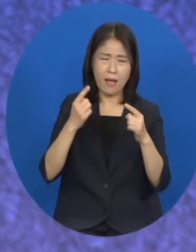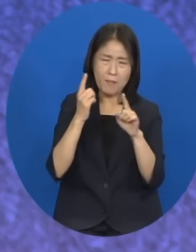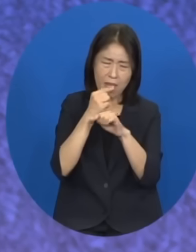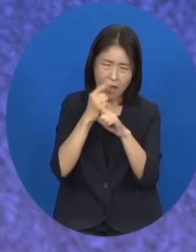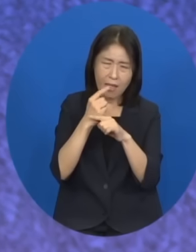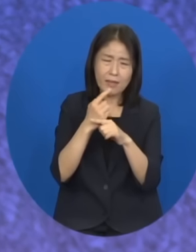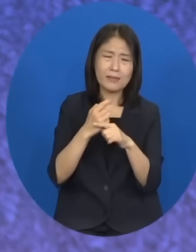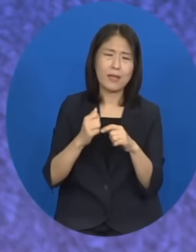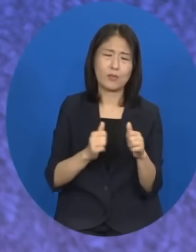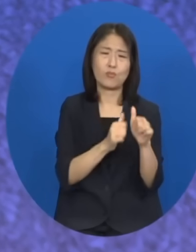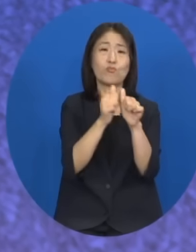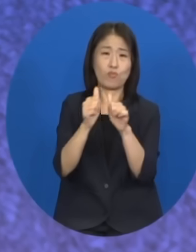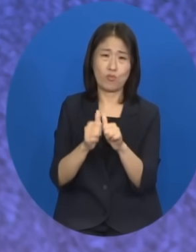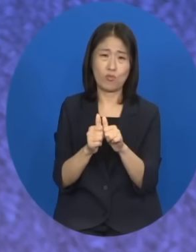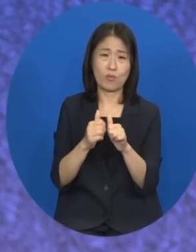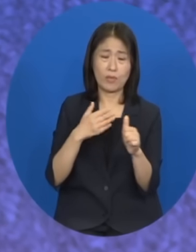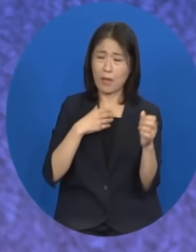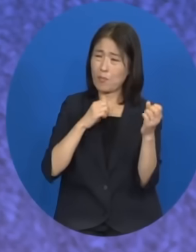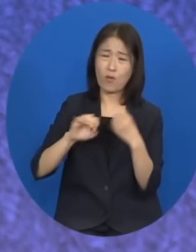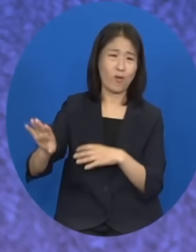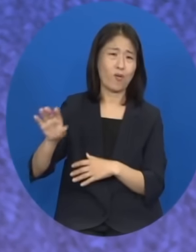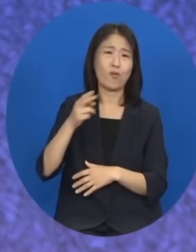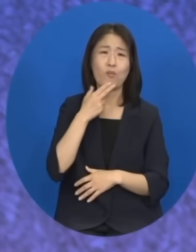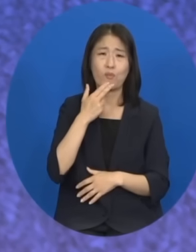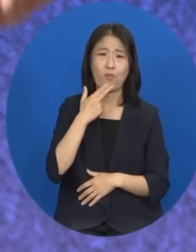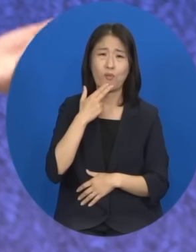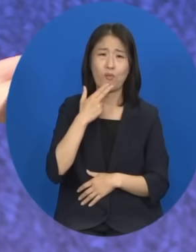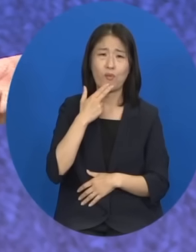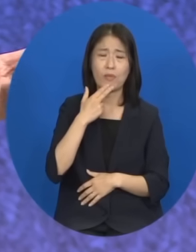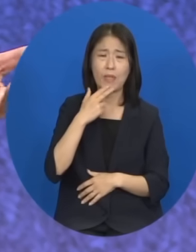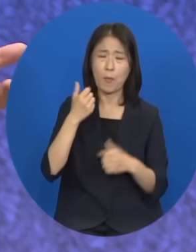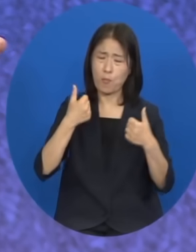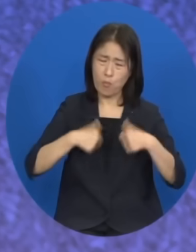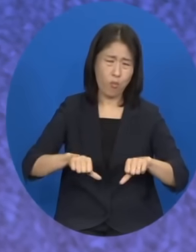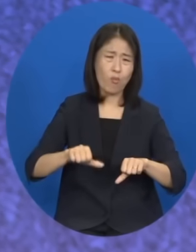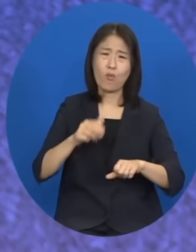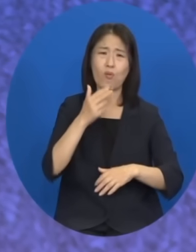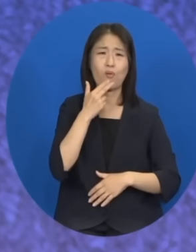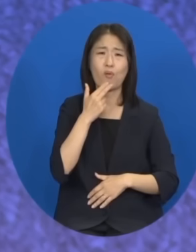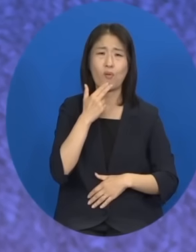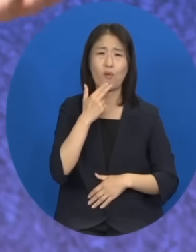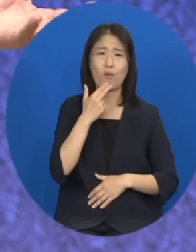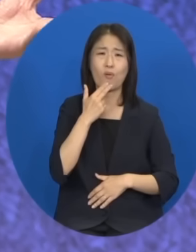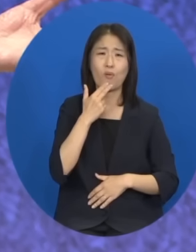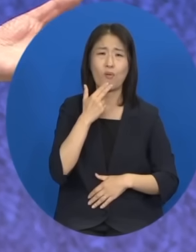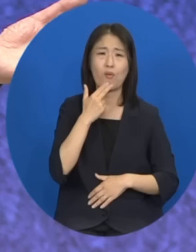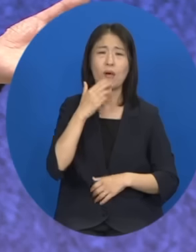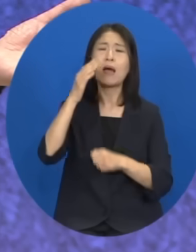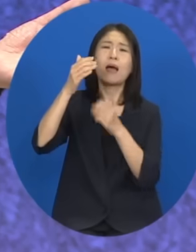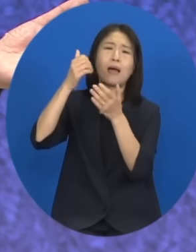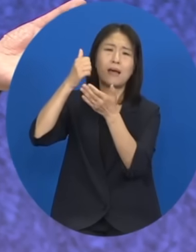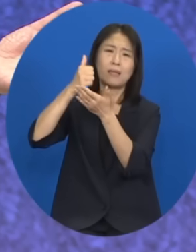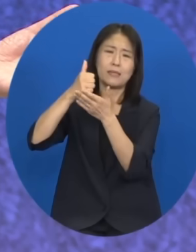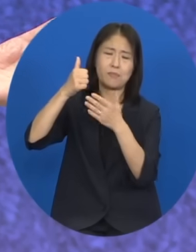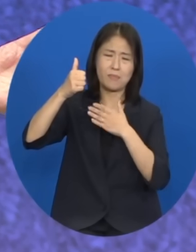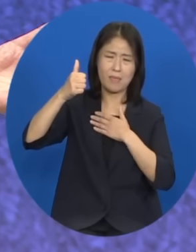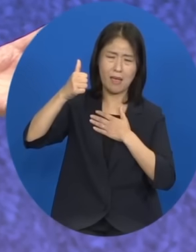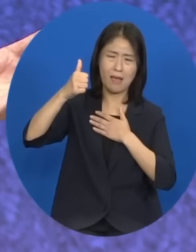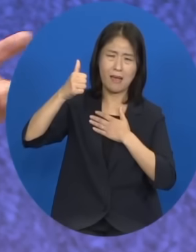하나님은 절대로 나를 버리지 않으신다. 하나님 나를 절대로 포기하지 않으신다. 그걸 담대하게 외칠 수 있게 하신